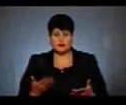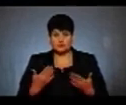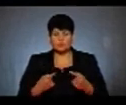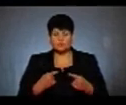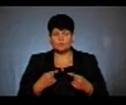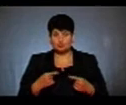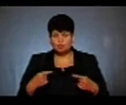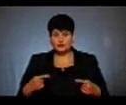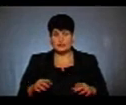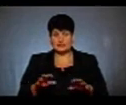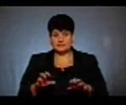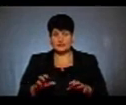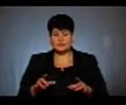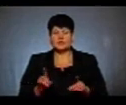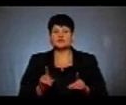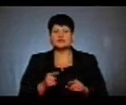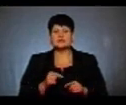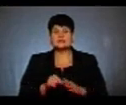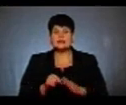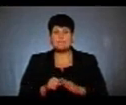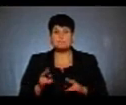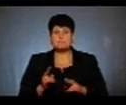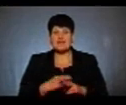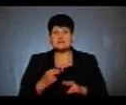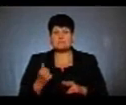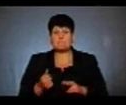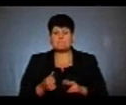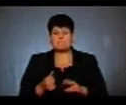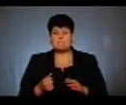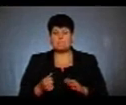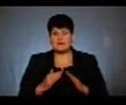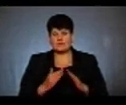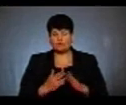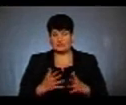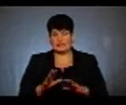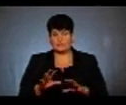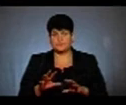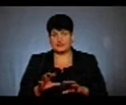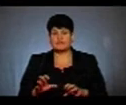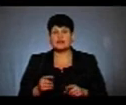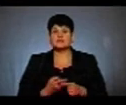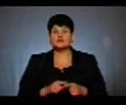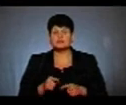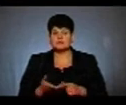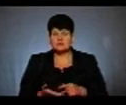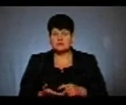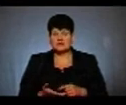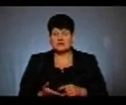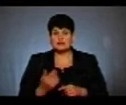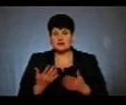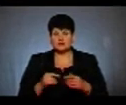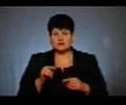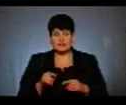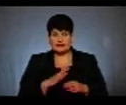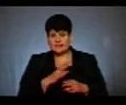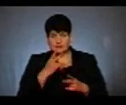тварина, яка, що таке безпритульна тварина? Є чітко визначення, значить, що будь-яка тварина, яка не перебуває